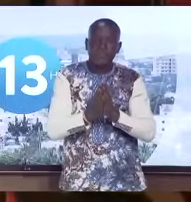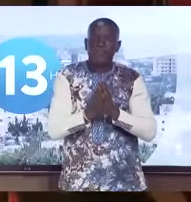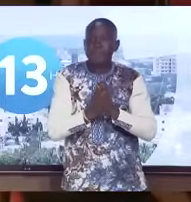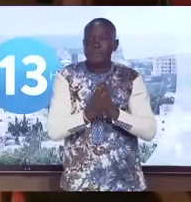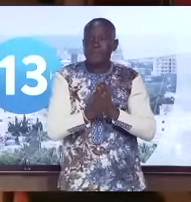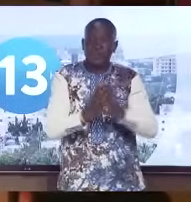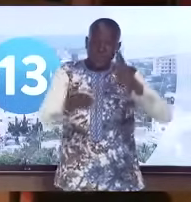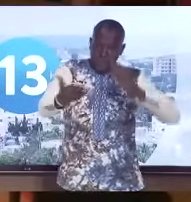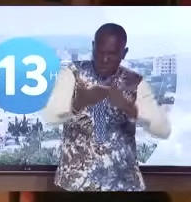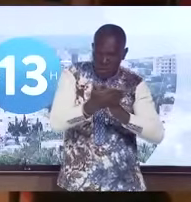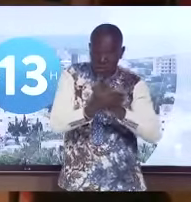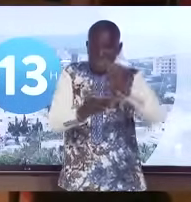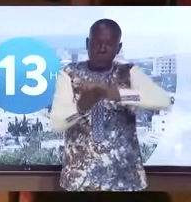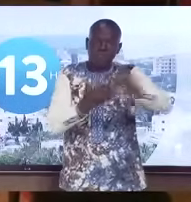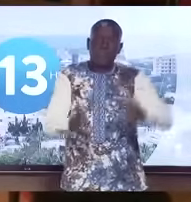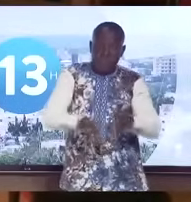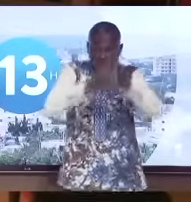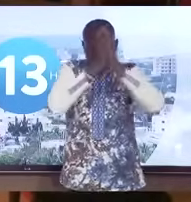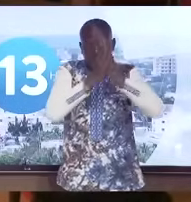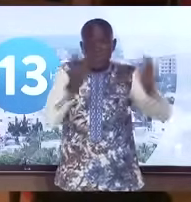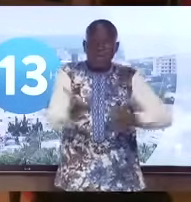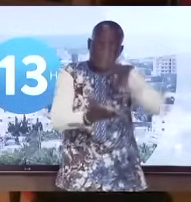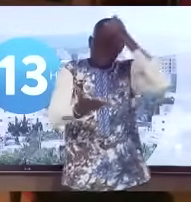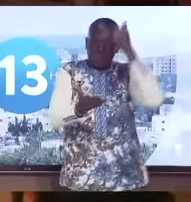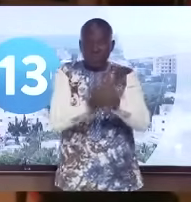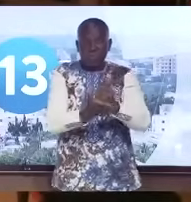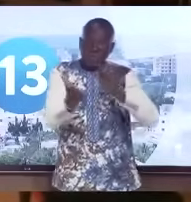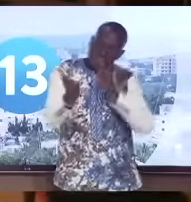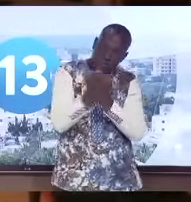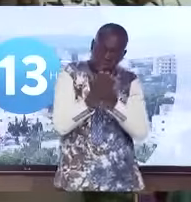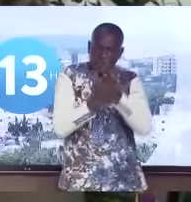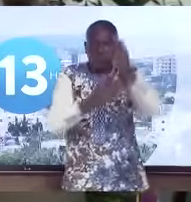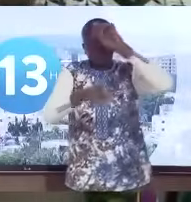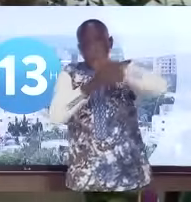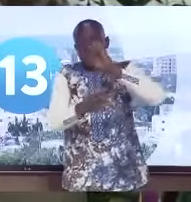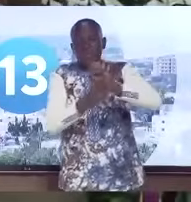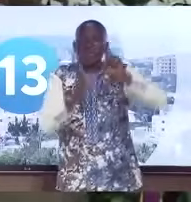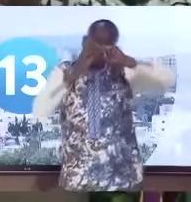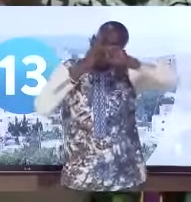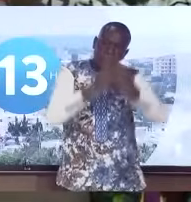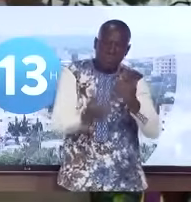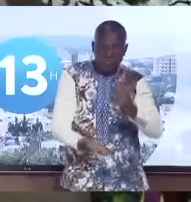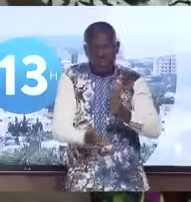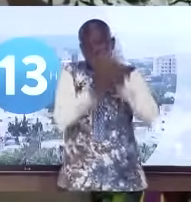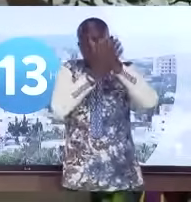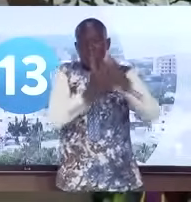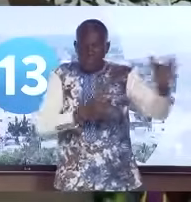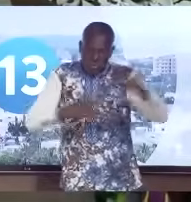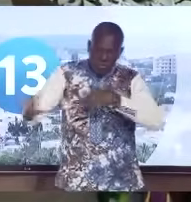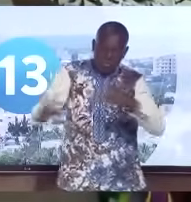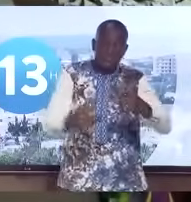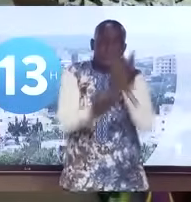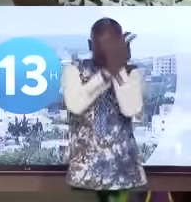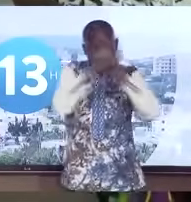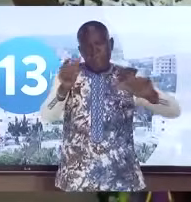À travers cette semaine de prière, administrateurs et fidèles de l'Église réaffirment leur soutien à ceux qui se battent pour la